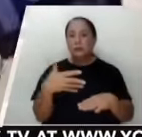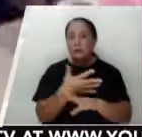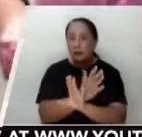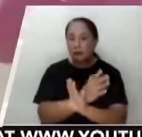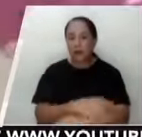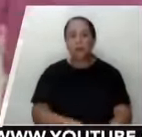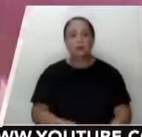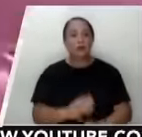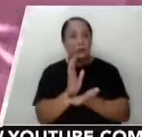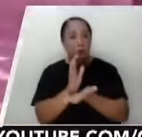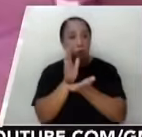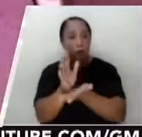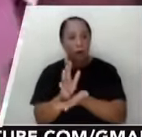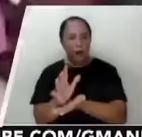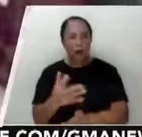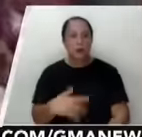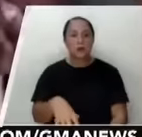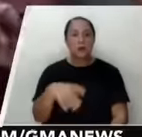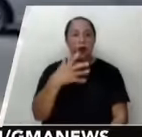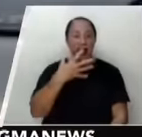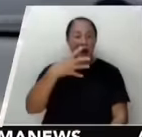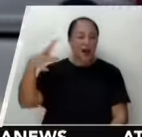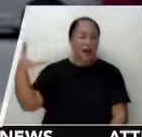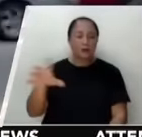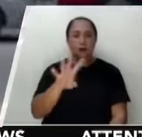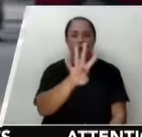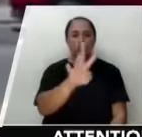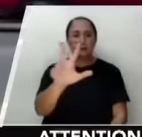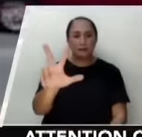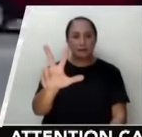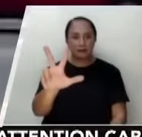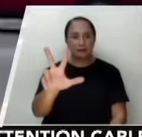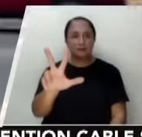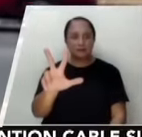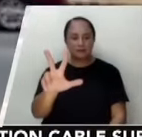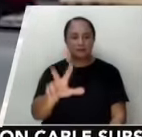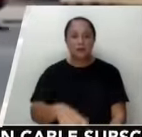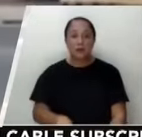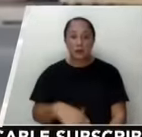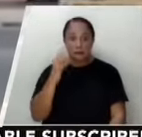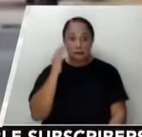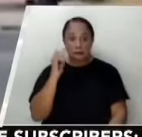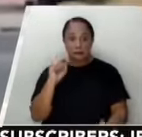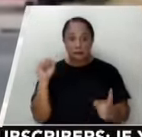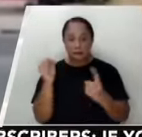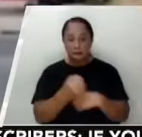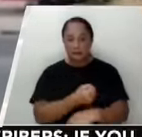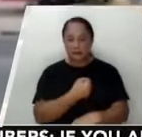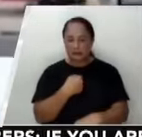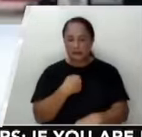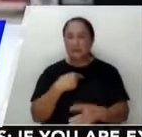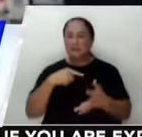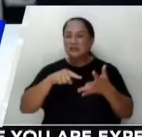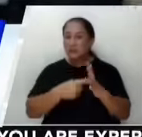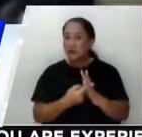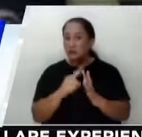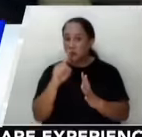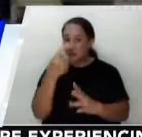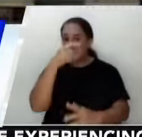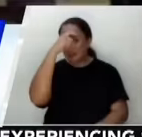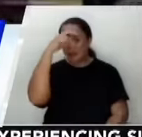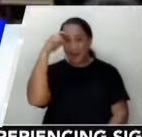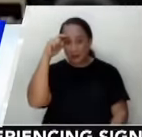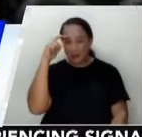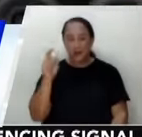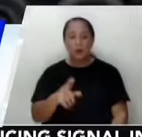naman sa 43 degrees Celsius. Sa lagay na yan, bungad pa lang ito ng tag-init na ang peak ay